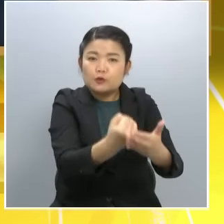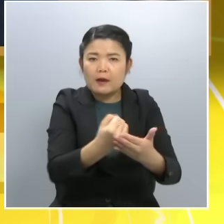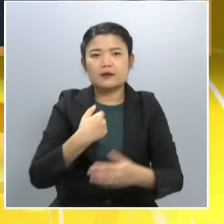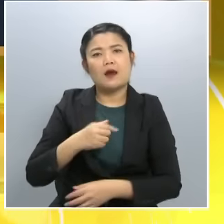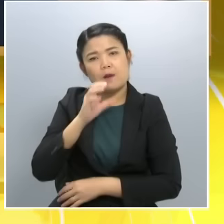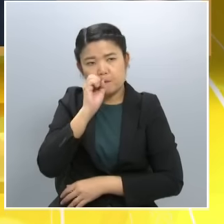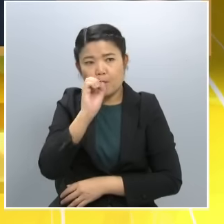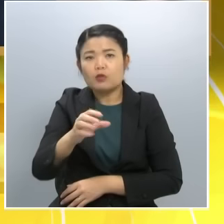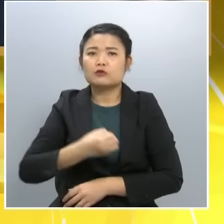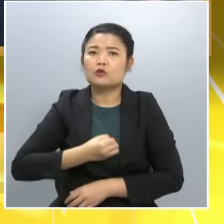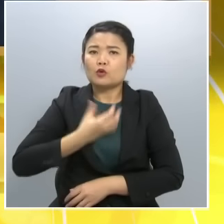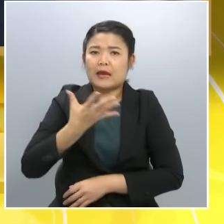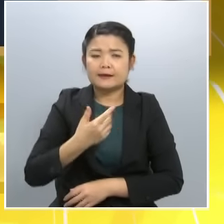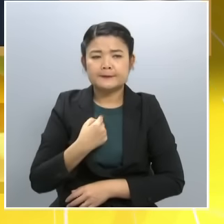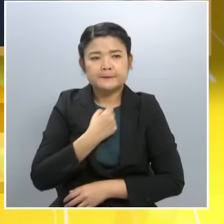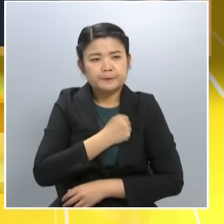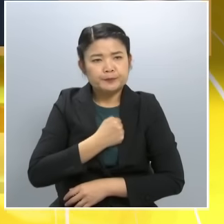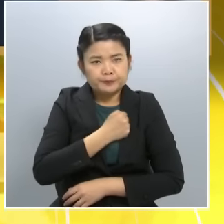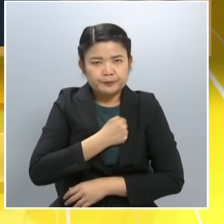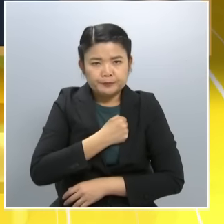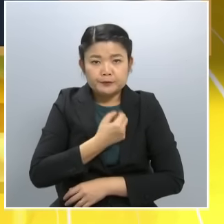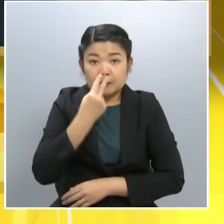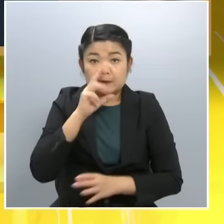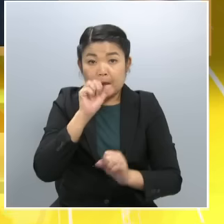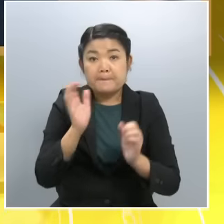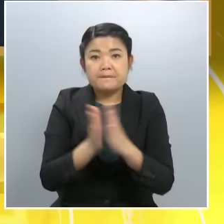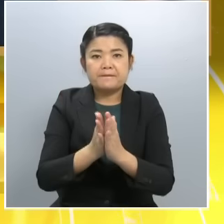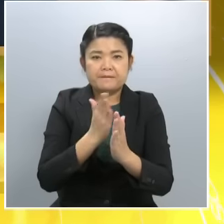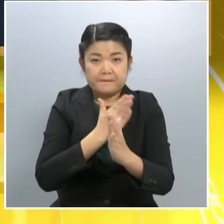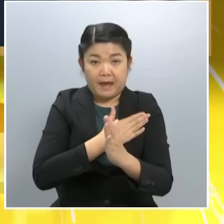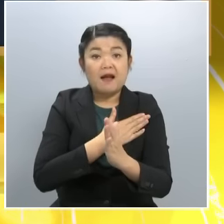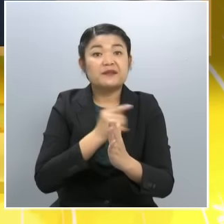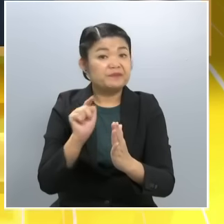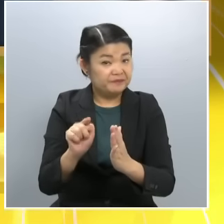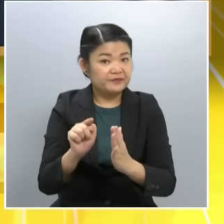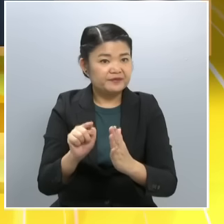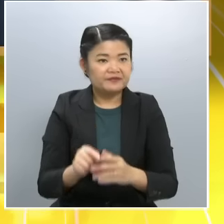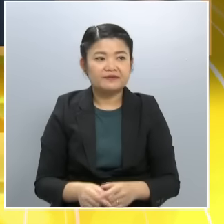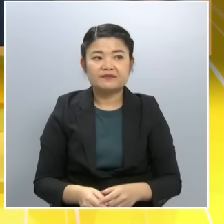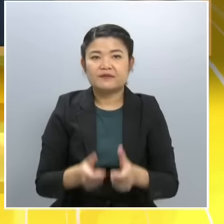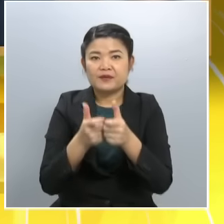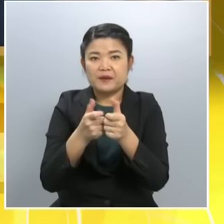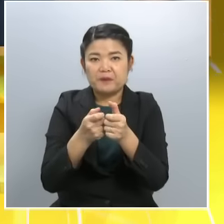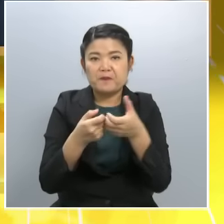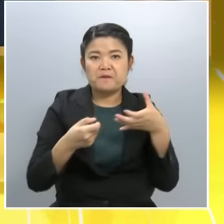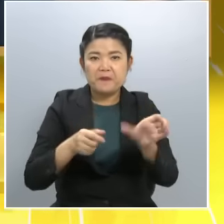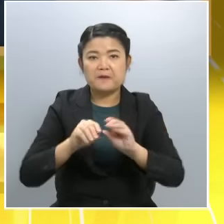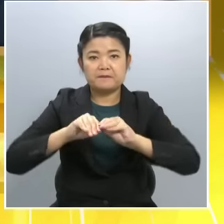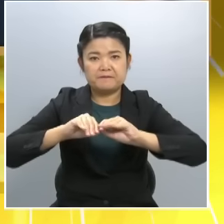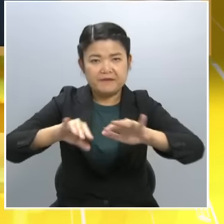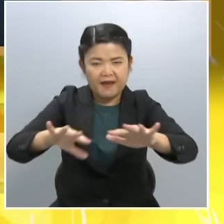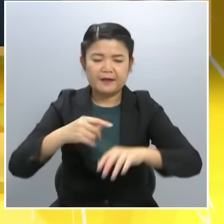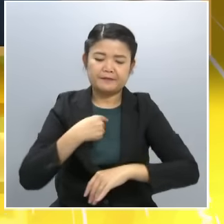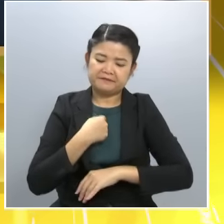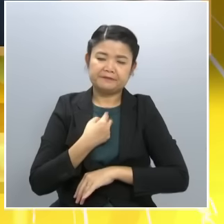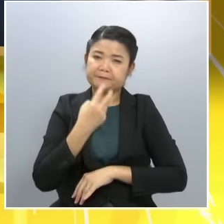ผมตกใจมากนะครับแล้วก็ผิดหวังมากที่เห็นพระอาจารย์เองเนี่ยได้มีการพิมพ์มาแบบนี้นะครับผมเองต้องบอก